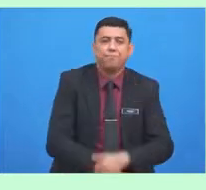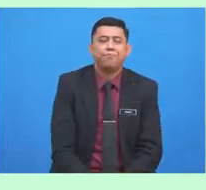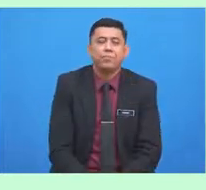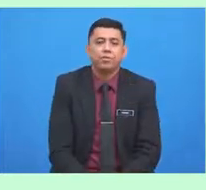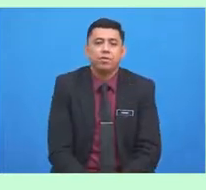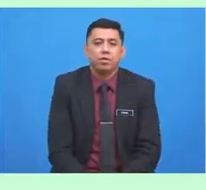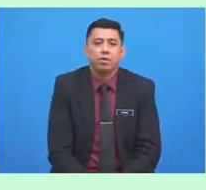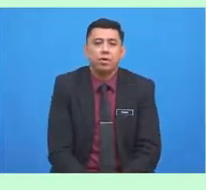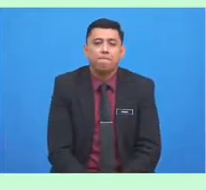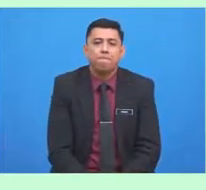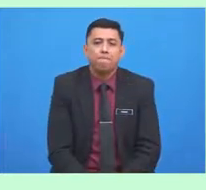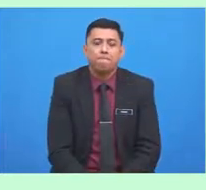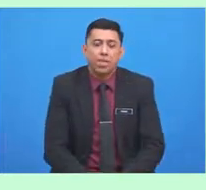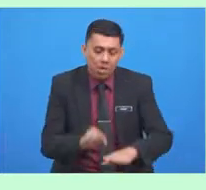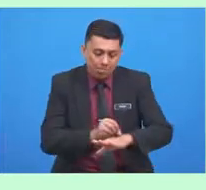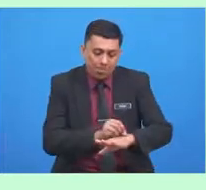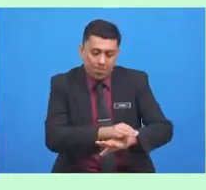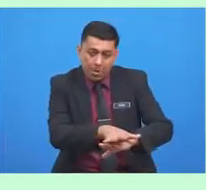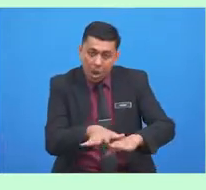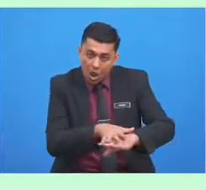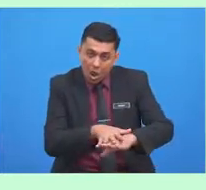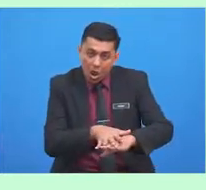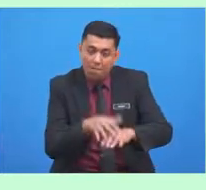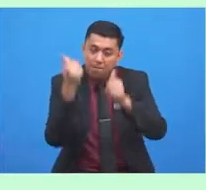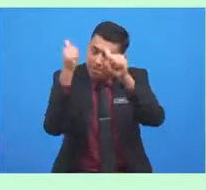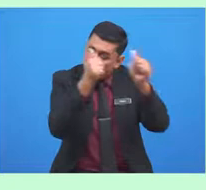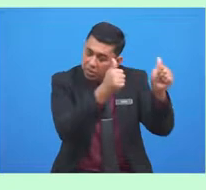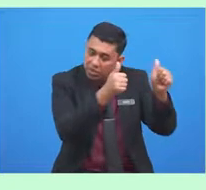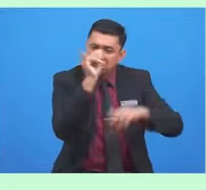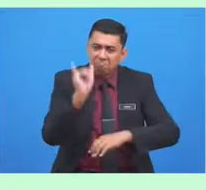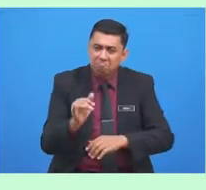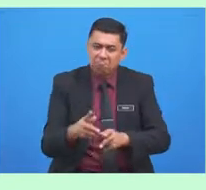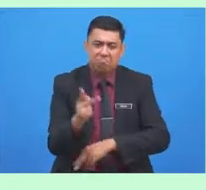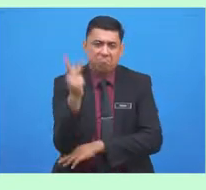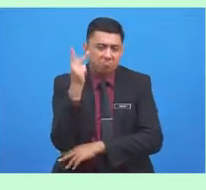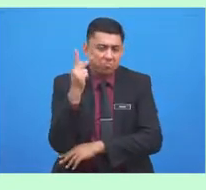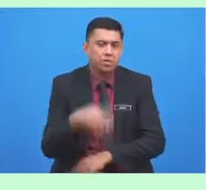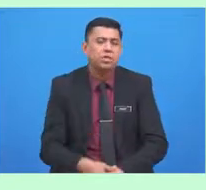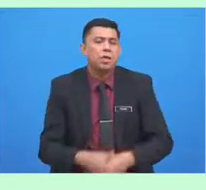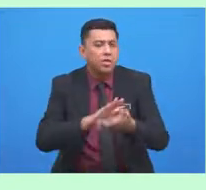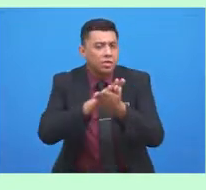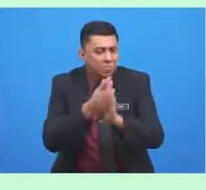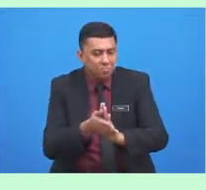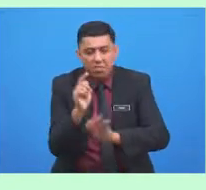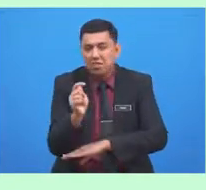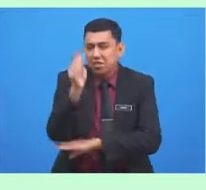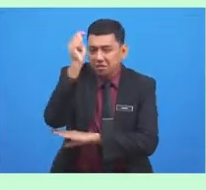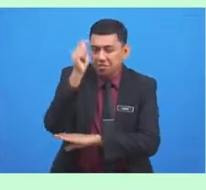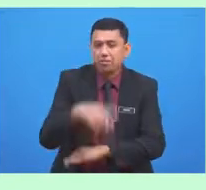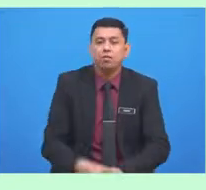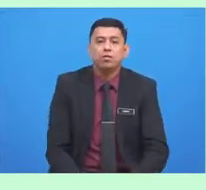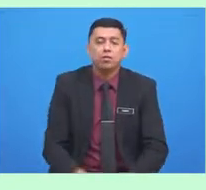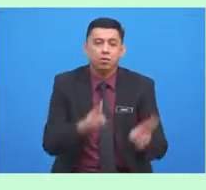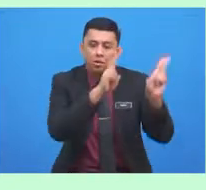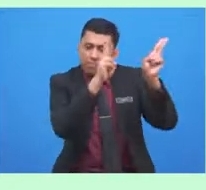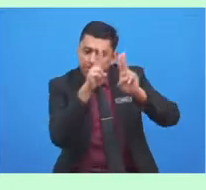Faktor kedua, pengaruh angin. Angin yang kuat akan menyebabkan kadar sejat peluhan menjadi tinggi kerana udara